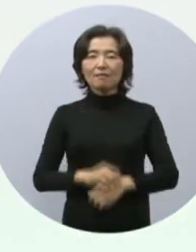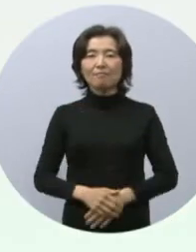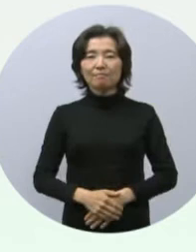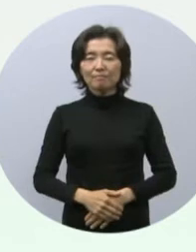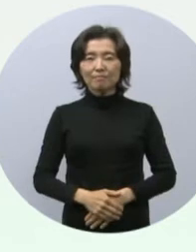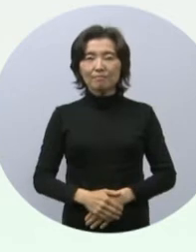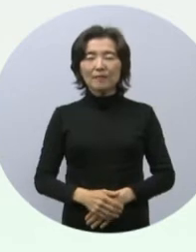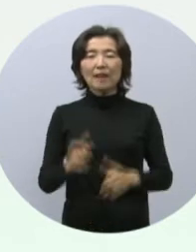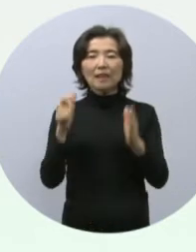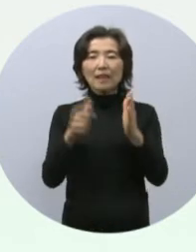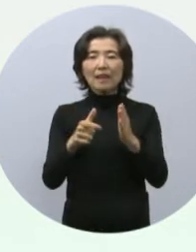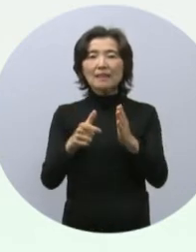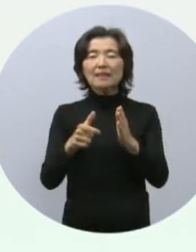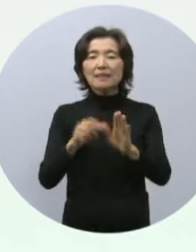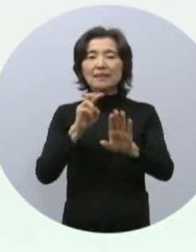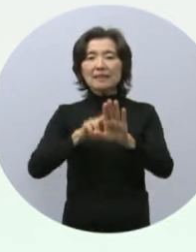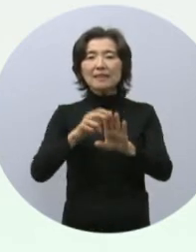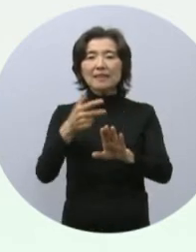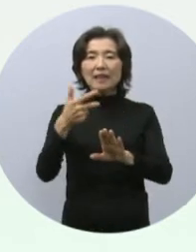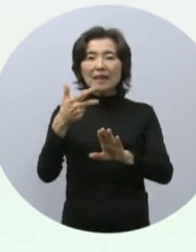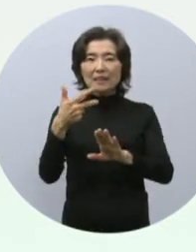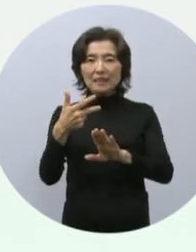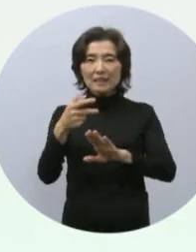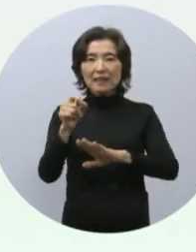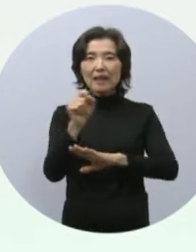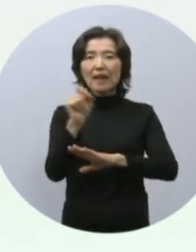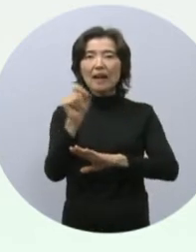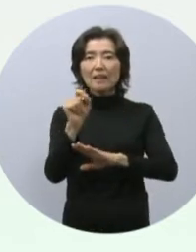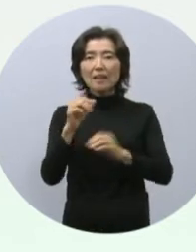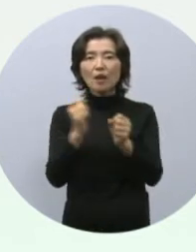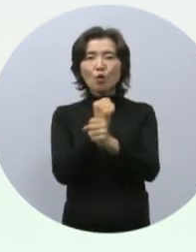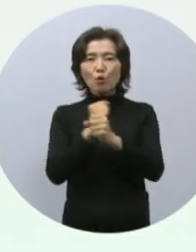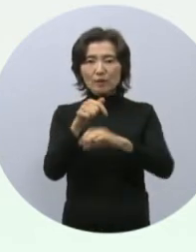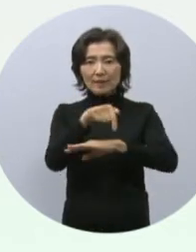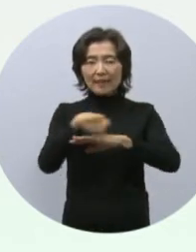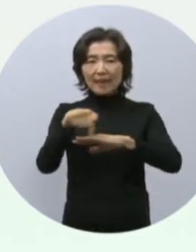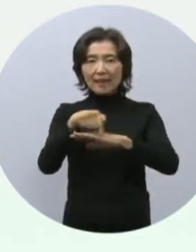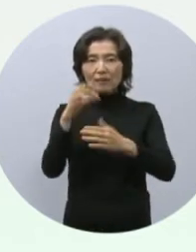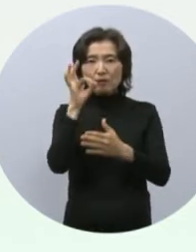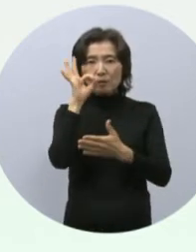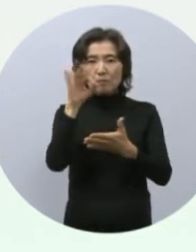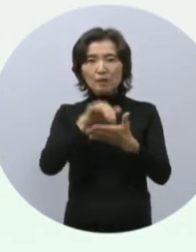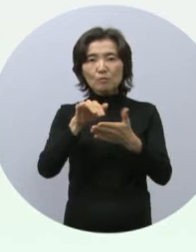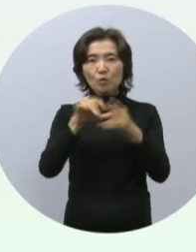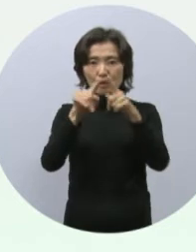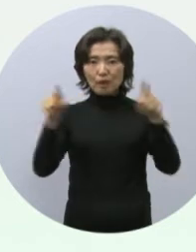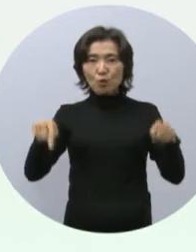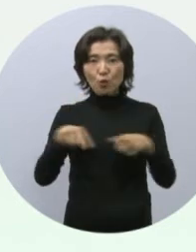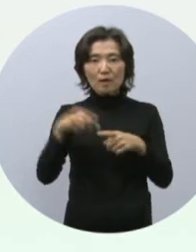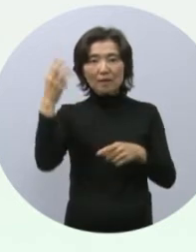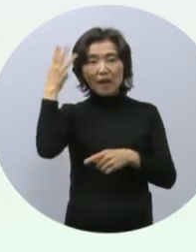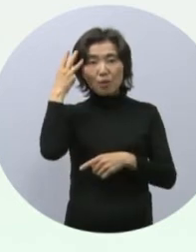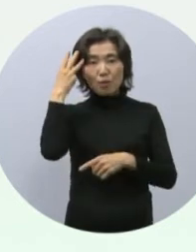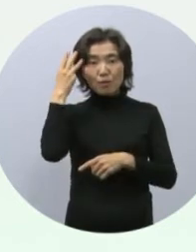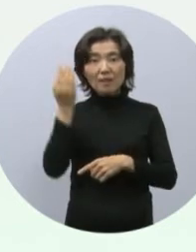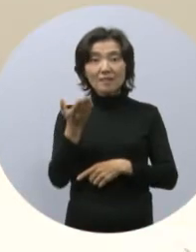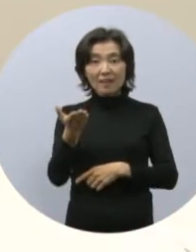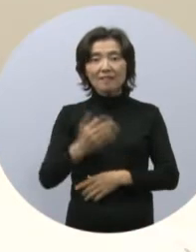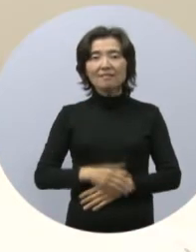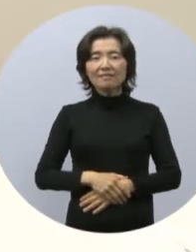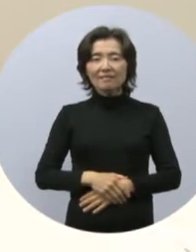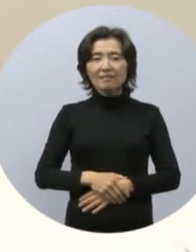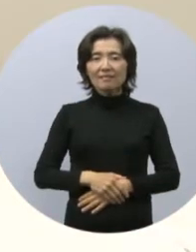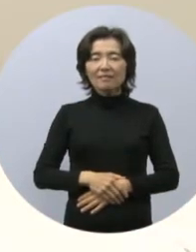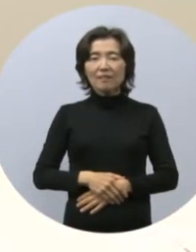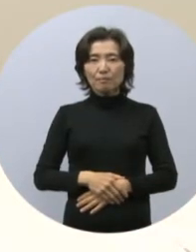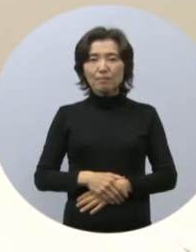では耐震診断士が作成した工事計画や見積書は参考になりましたか？